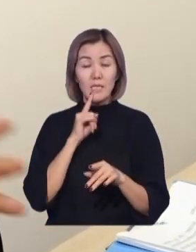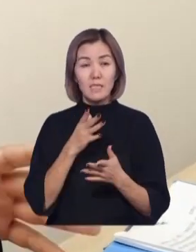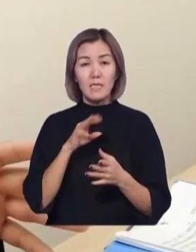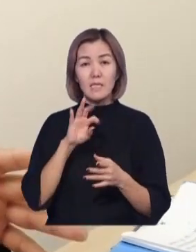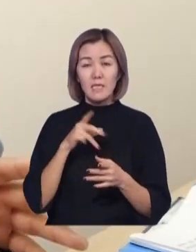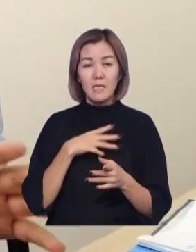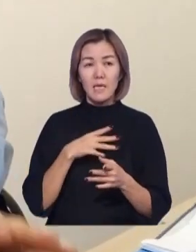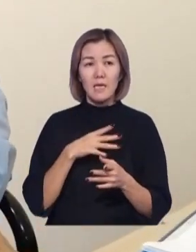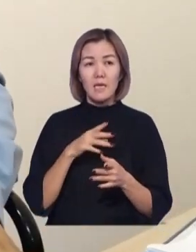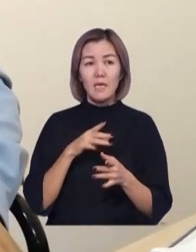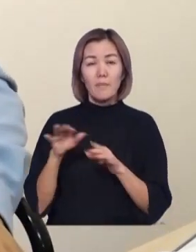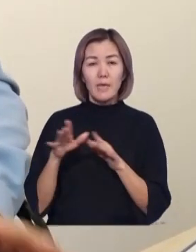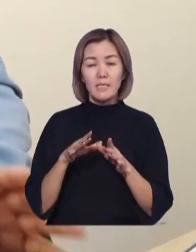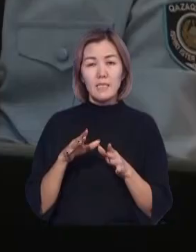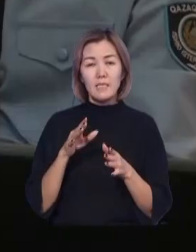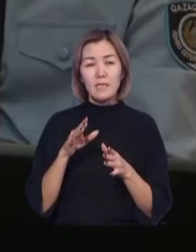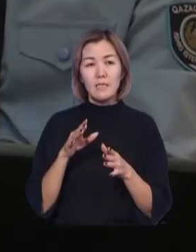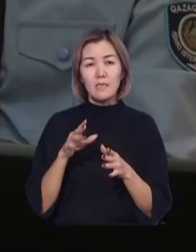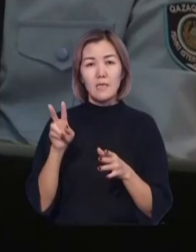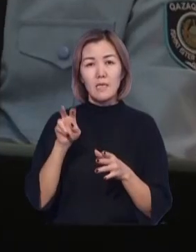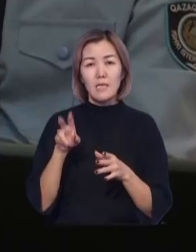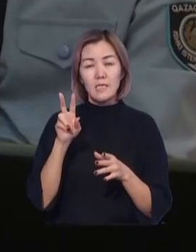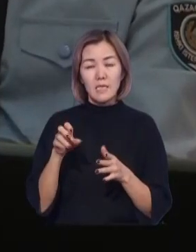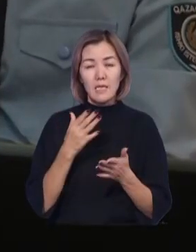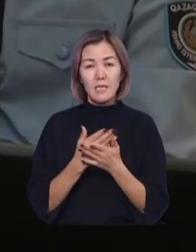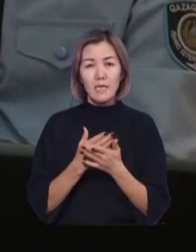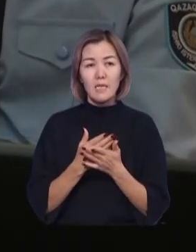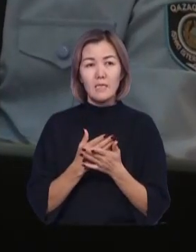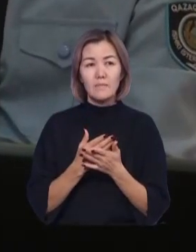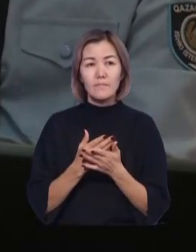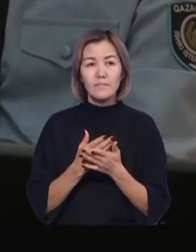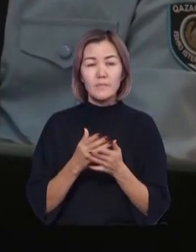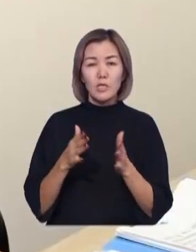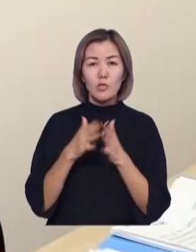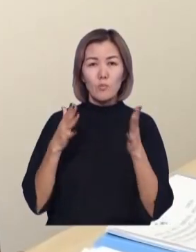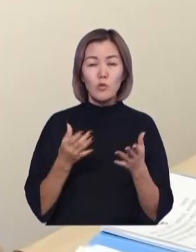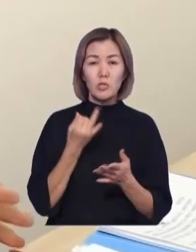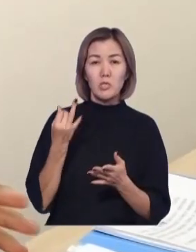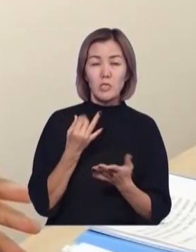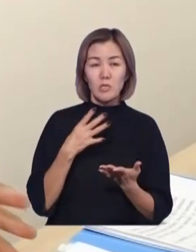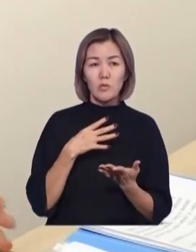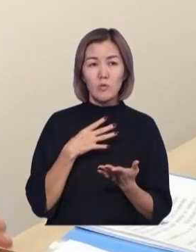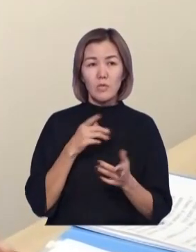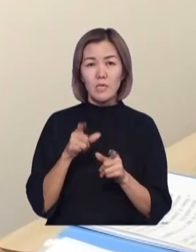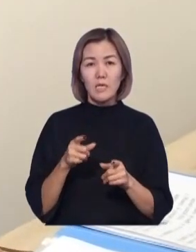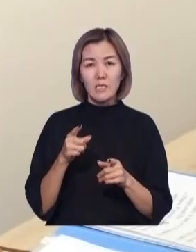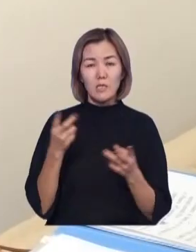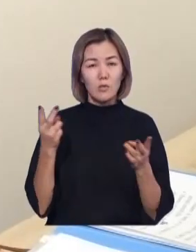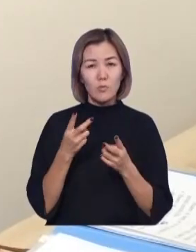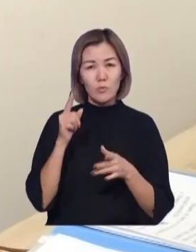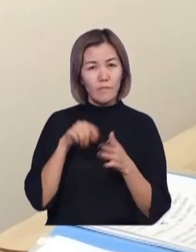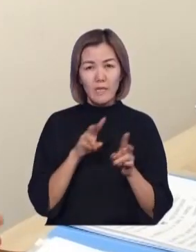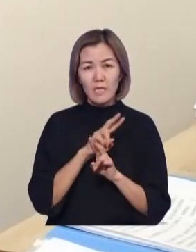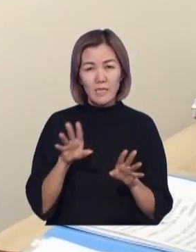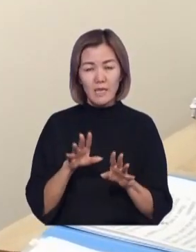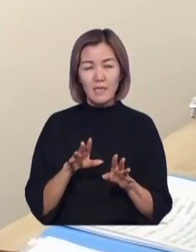тенге процессы могут быть показаны в иностранной валюте это подкупает людей ещ больше гражданам ни в коем случае не стоит